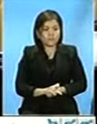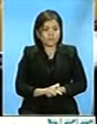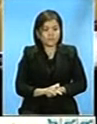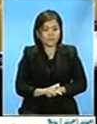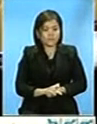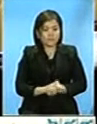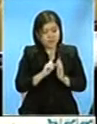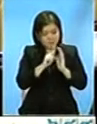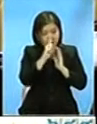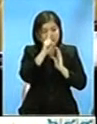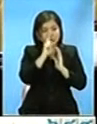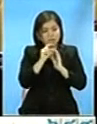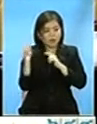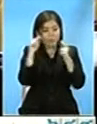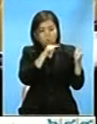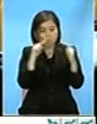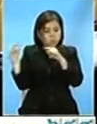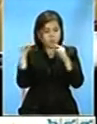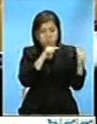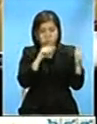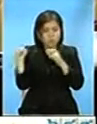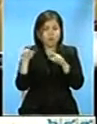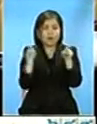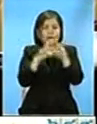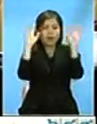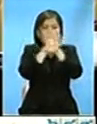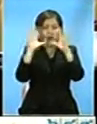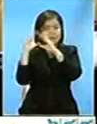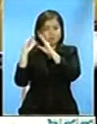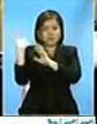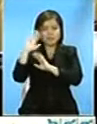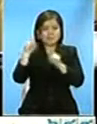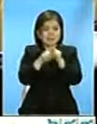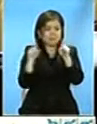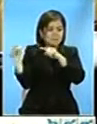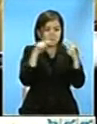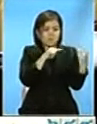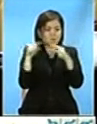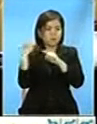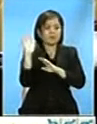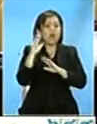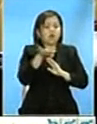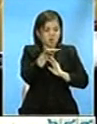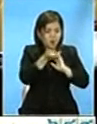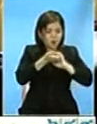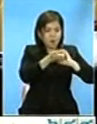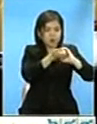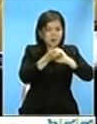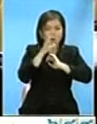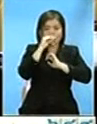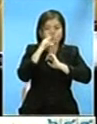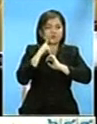ก็1นาทีแล้วจะโต้ไปโต้กันมาอย่างเงี้ยกลายเป็นโต้วาทีครับผมต้องขอความร่วมมือครับเขาไม่ได้พูดพาดพิงให้เสียห